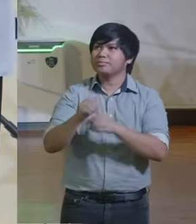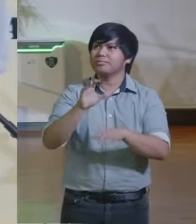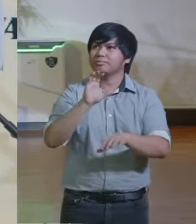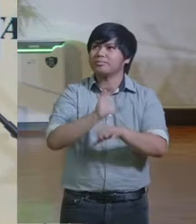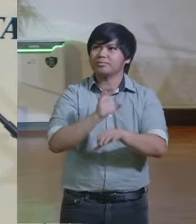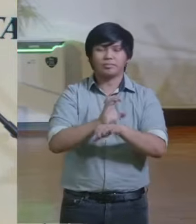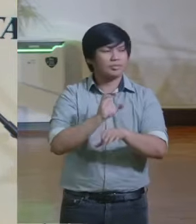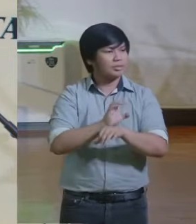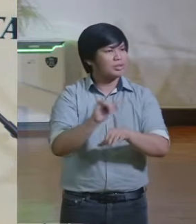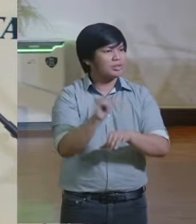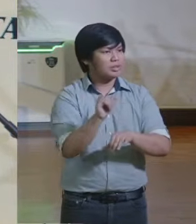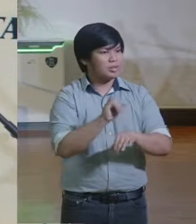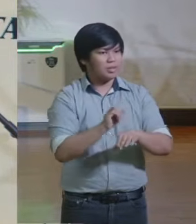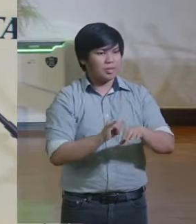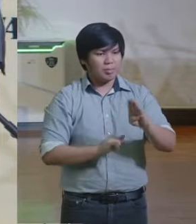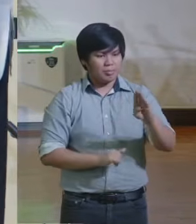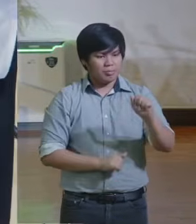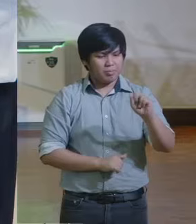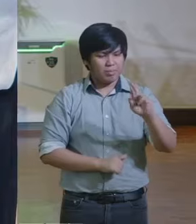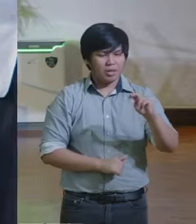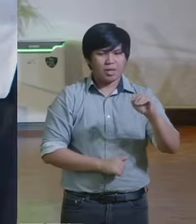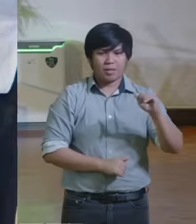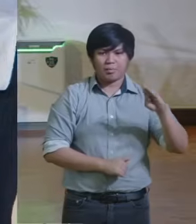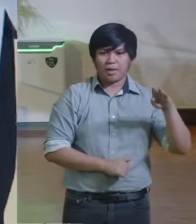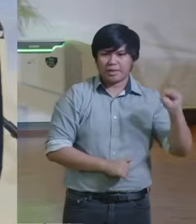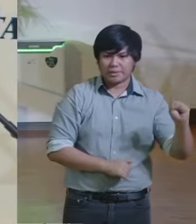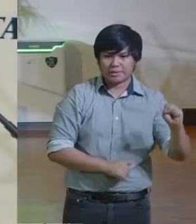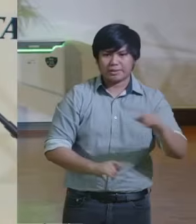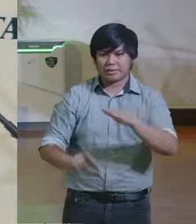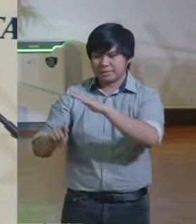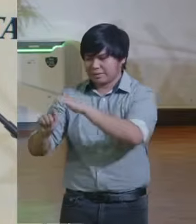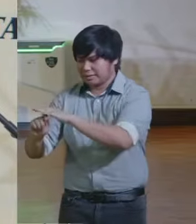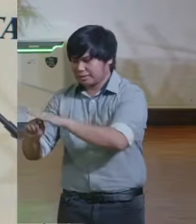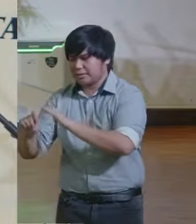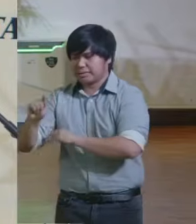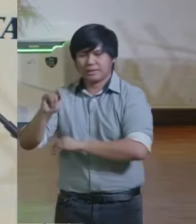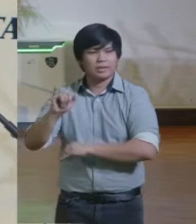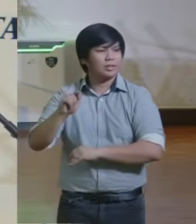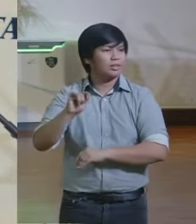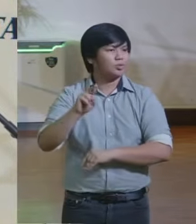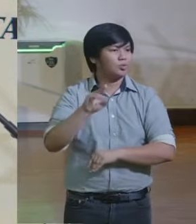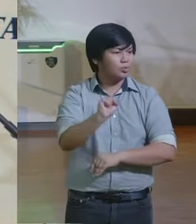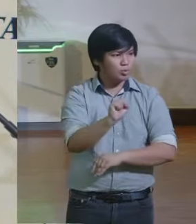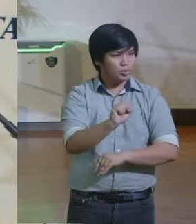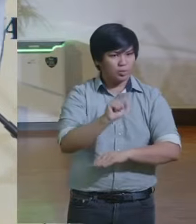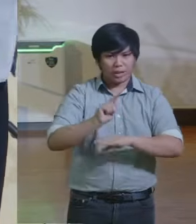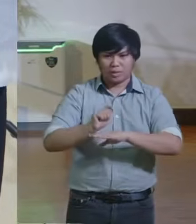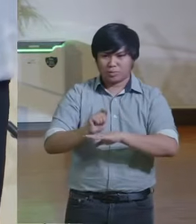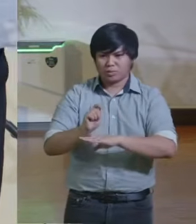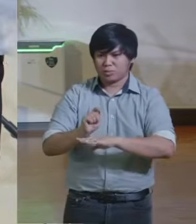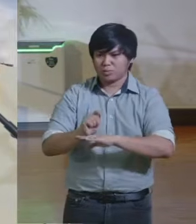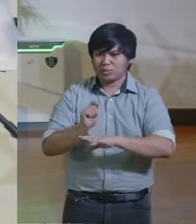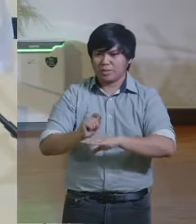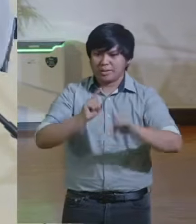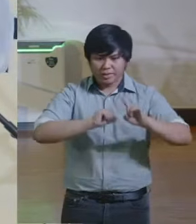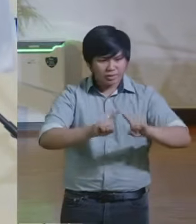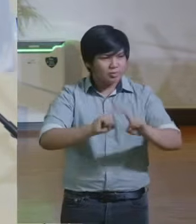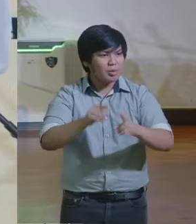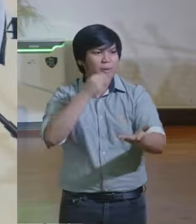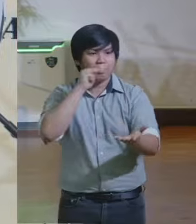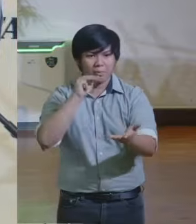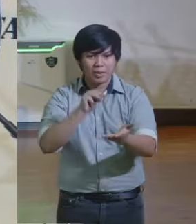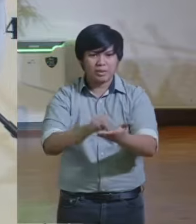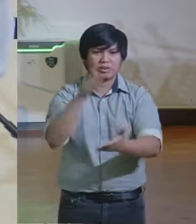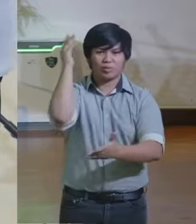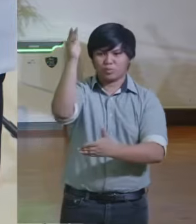ni Barnabas, katulad ni Timothy, katulad ni Titus. Sila po ay apostles, messengers of